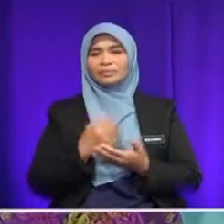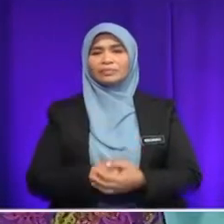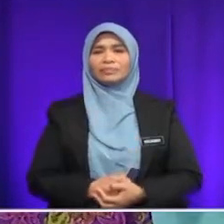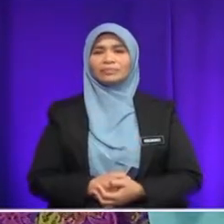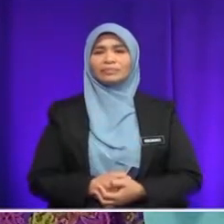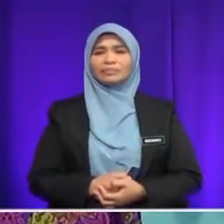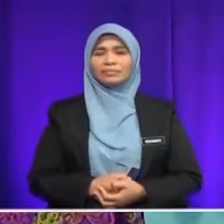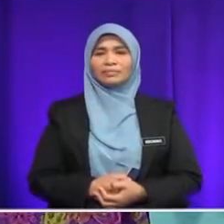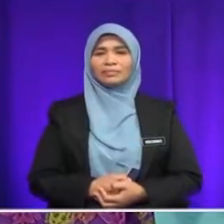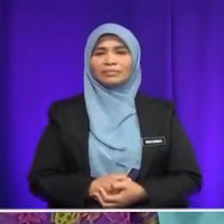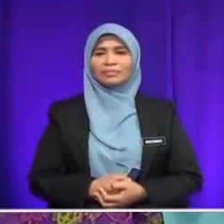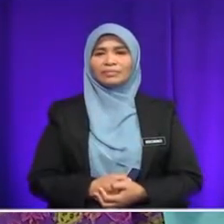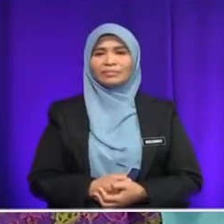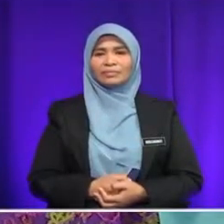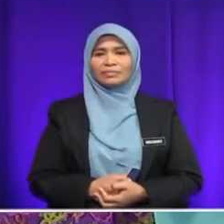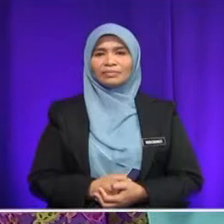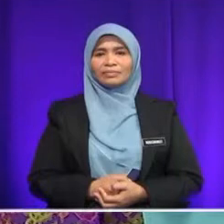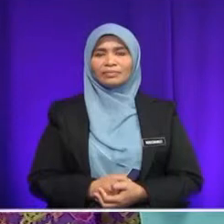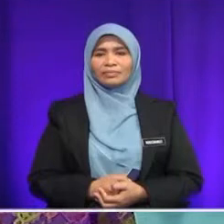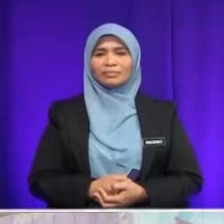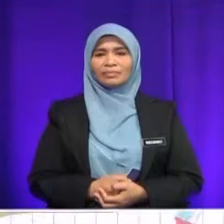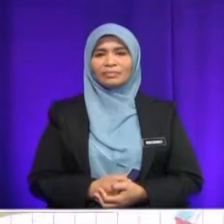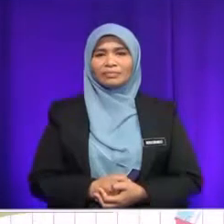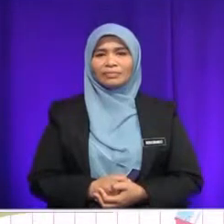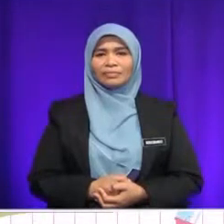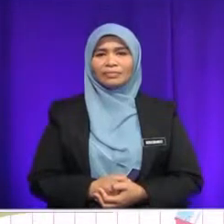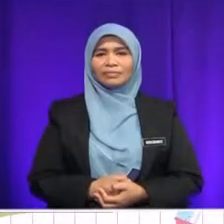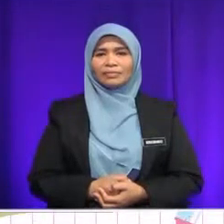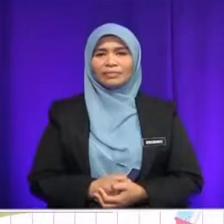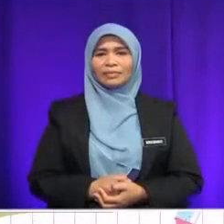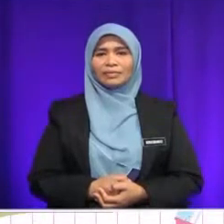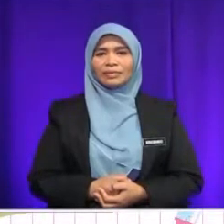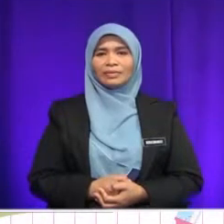dah sedia ke? Kalau dah bersedia, angkat thumbs up.